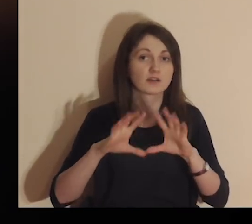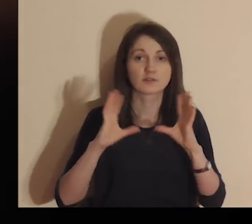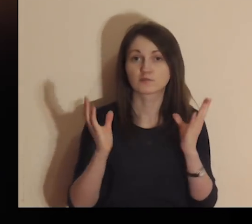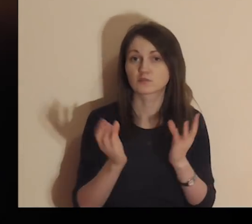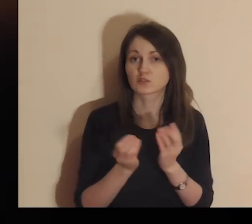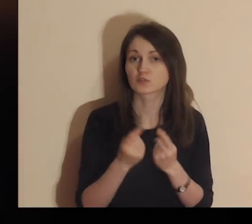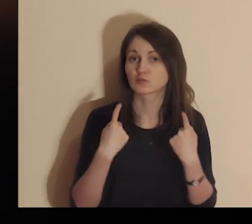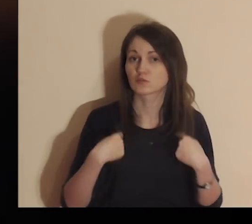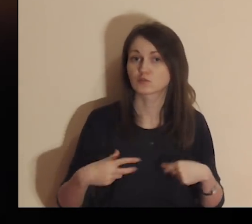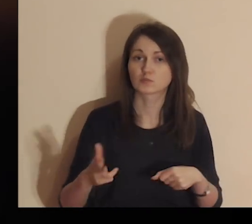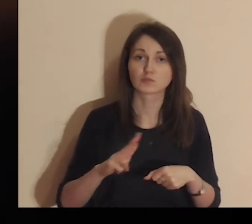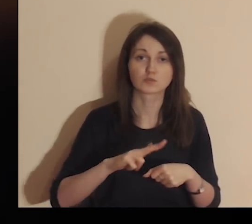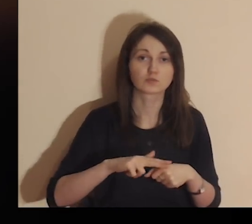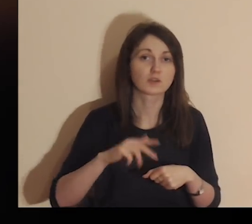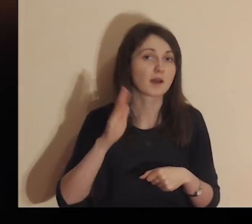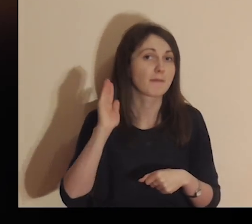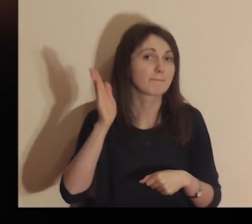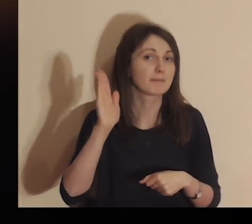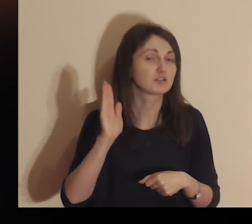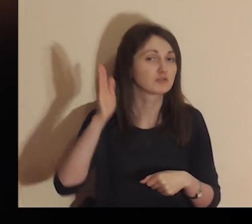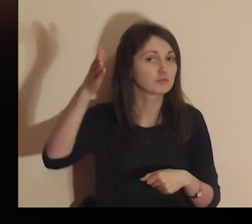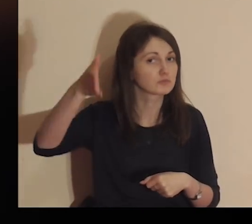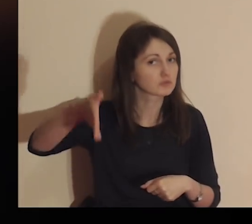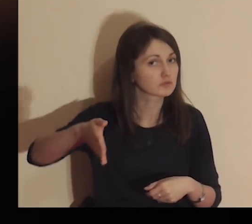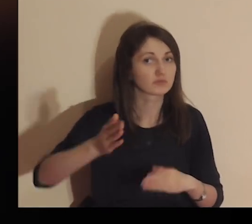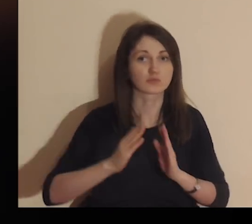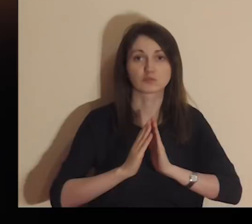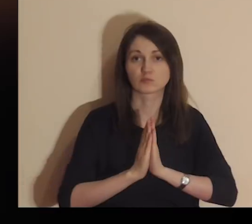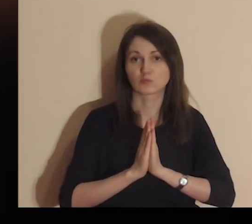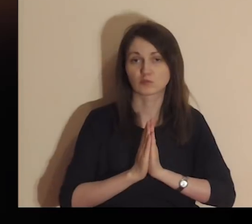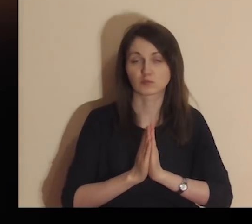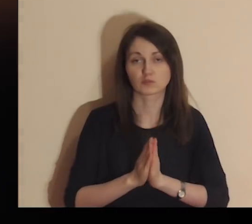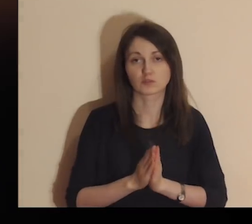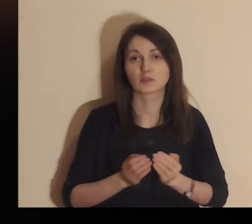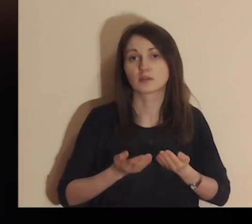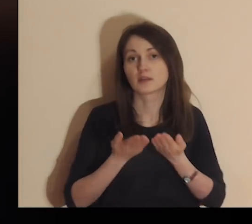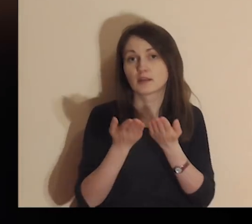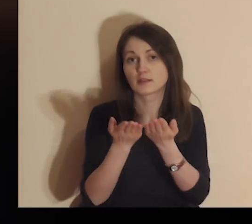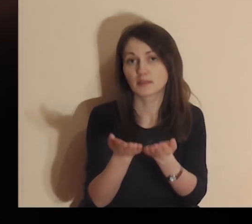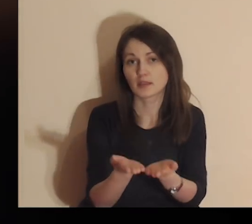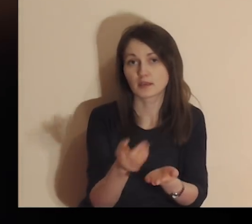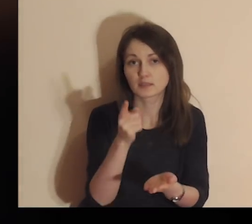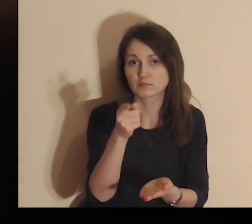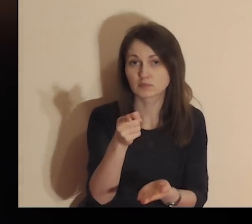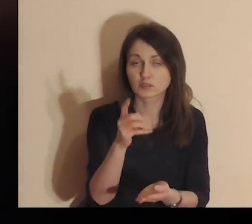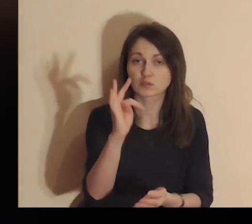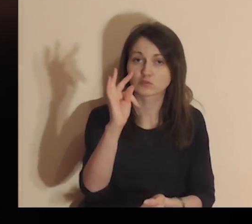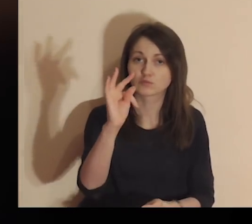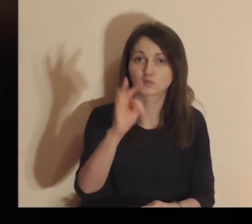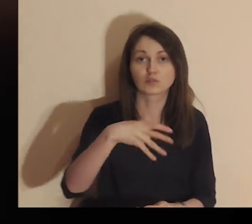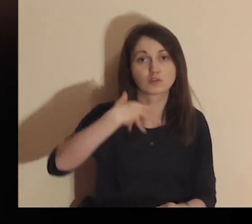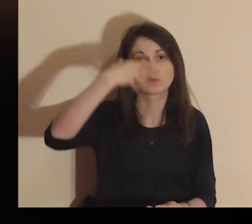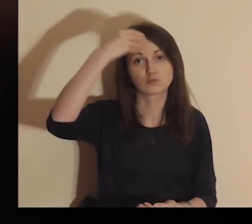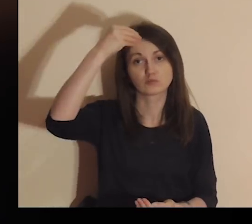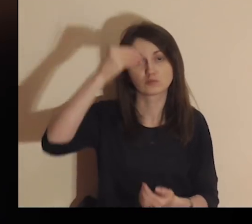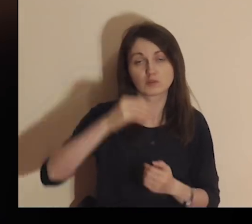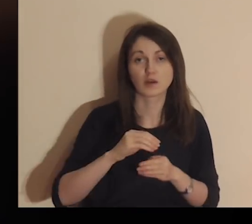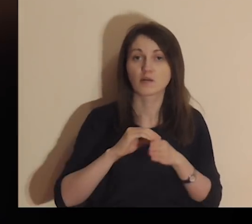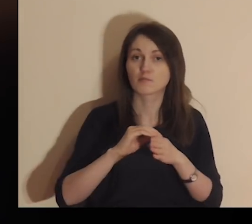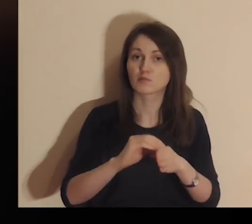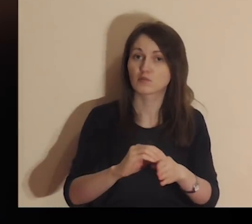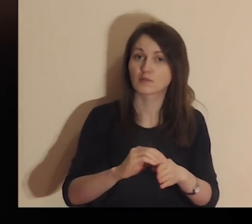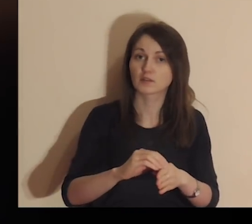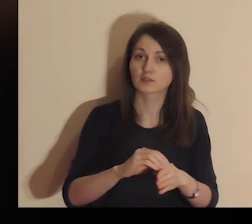I za te wszystkie osoby, które będą kiedykolwiek modlić się, Ty udziel im swojego Ducha.